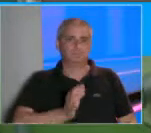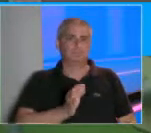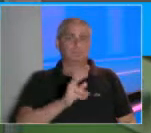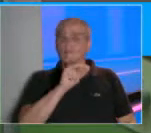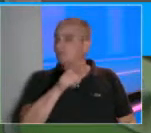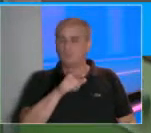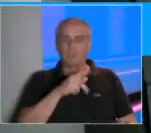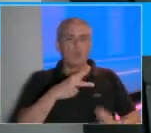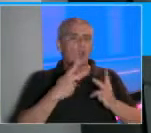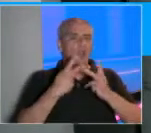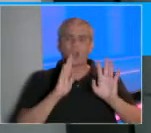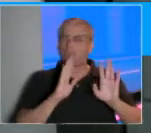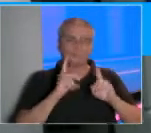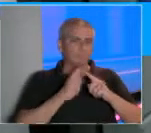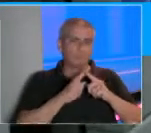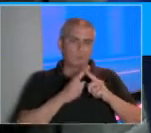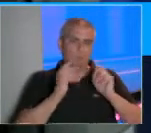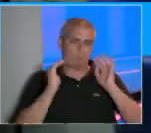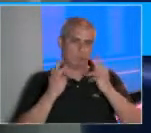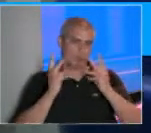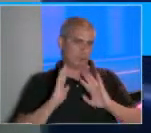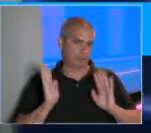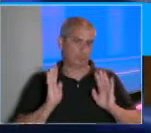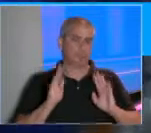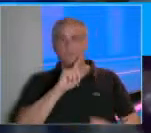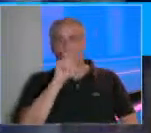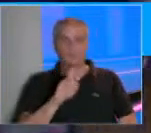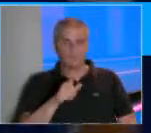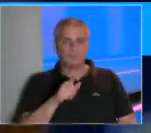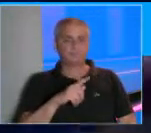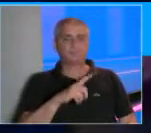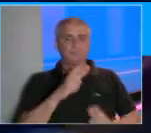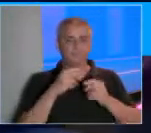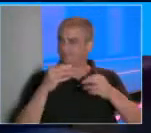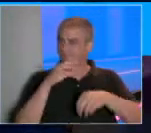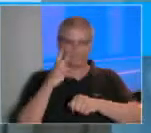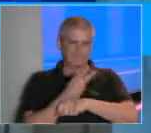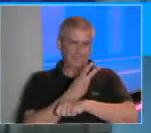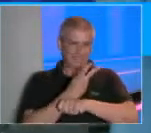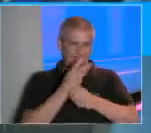ובנושא הזה, איזה מסכה בדיוק זה פחות חשוב? כנראה שהמסכה הכירורגית